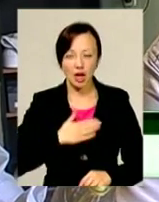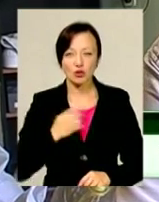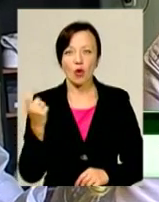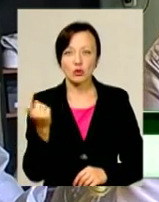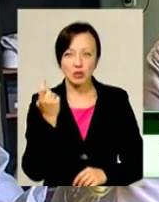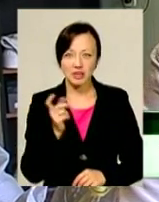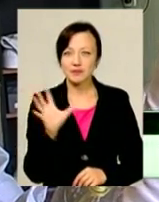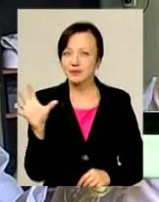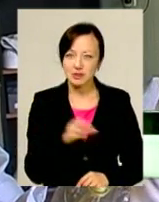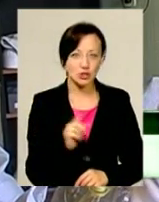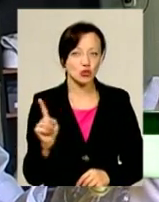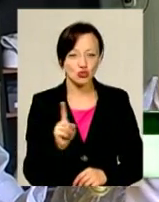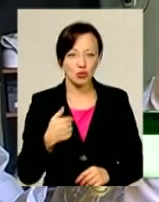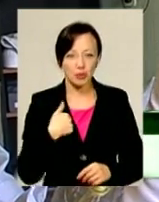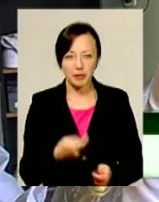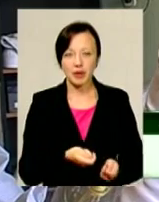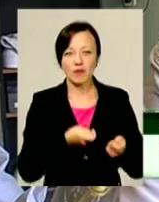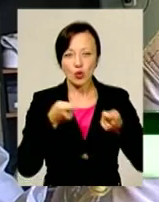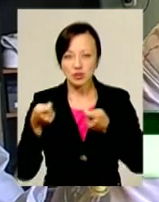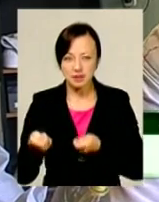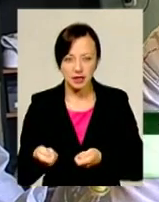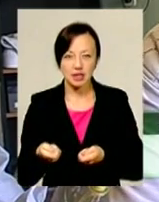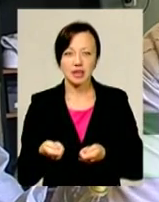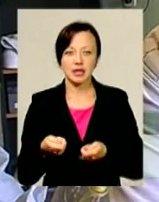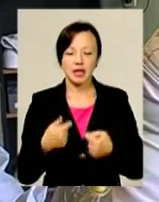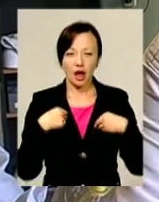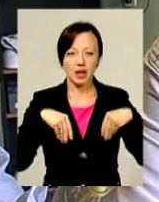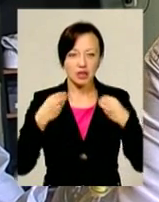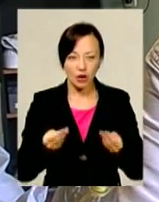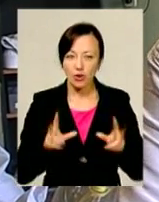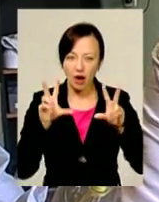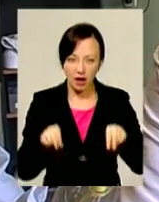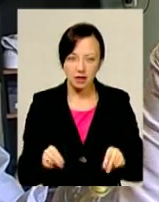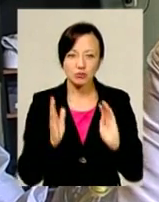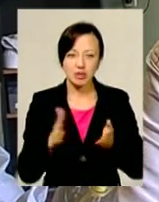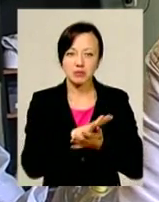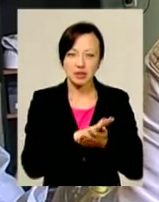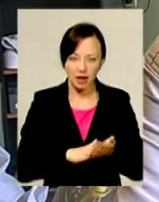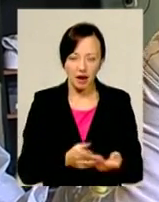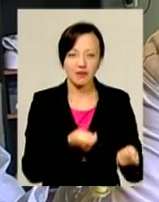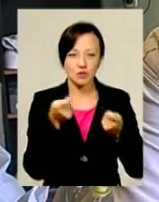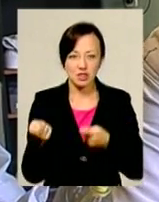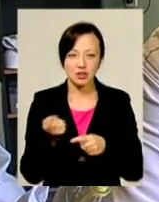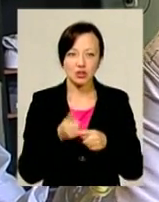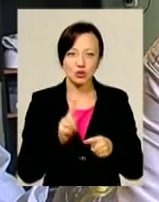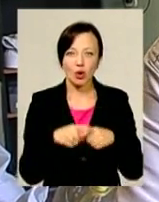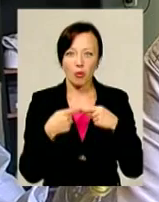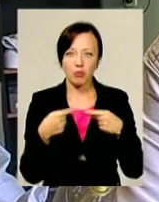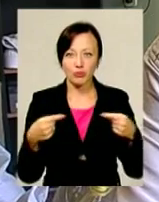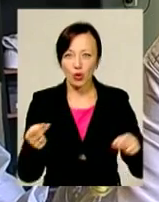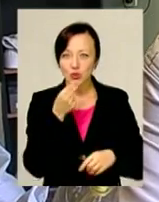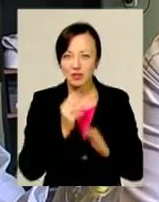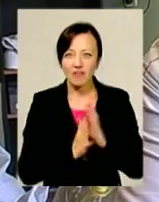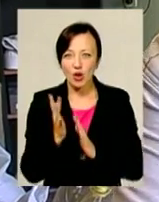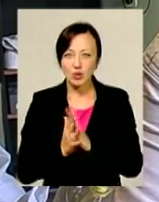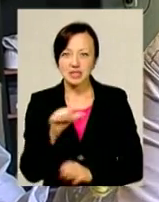господарства практично все, що ми привезли, і я даю гарантію, що ми будемо ще далі возити, так, оцю продукцію, яку ми вирощуємо